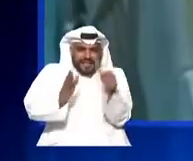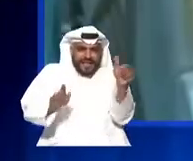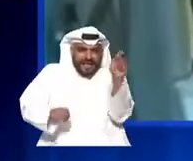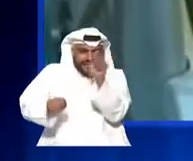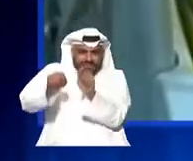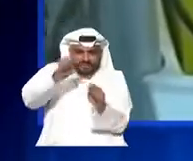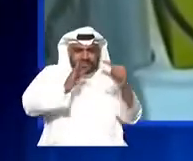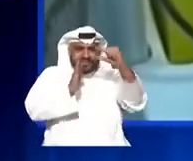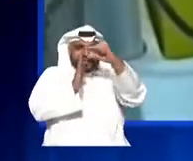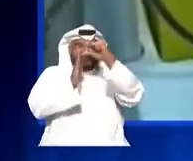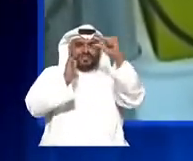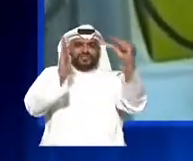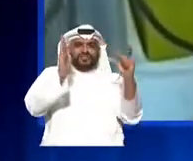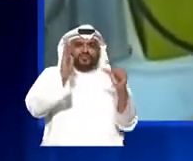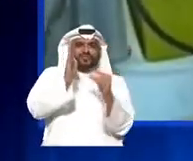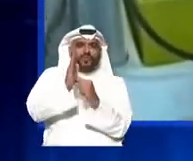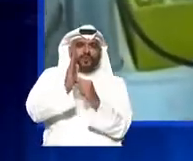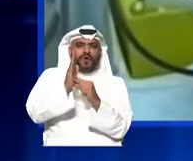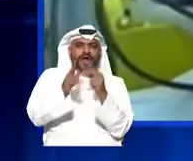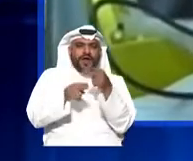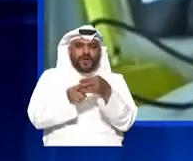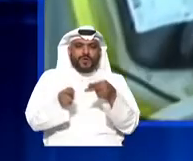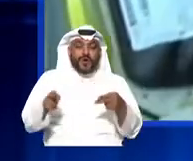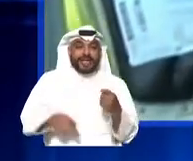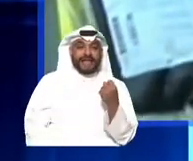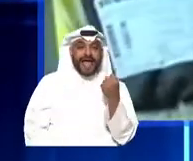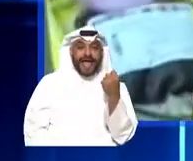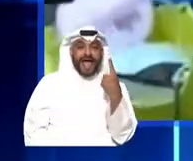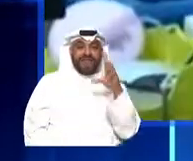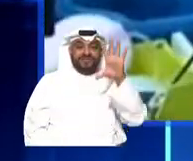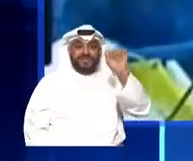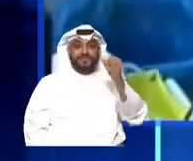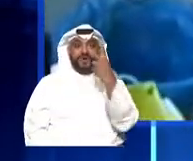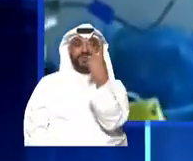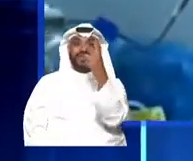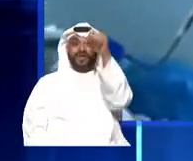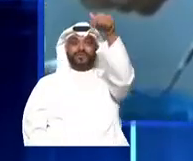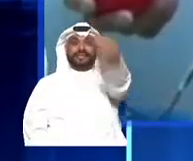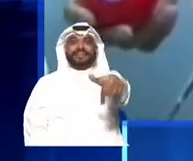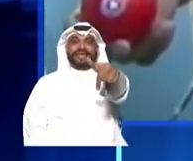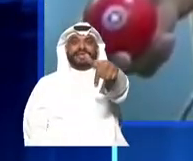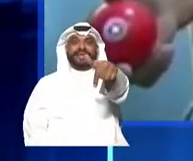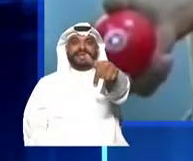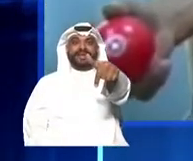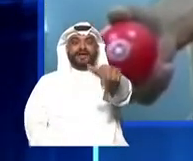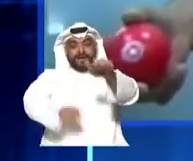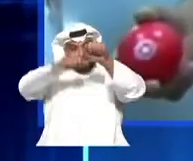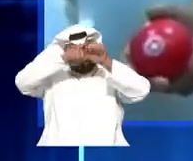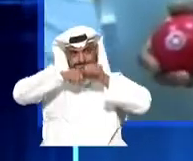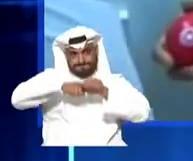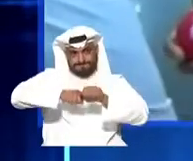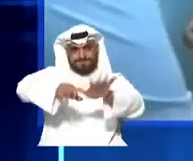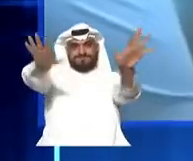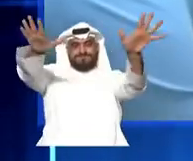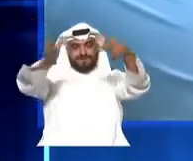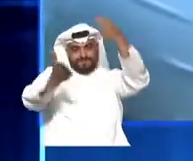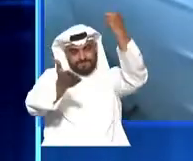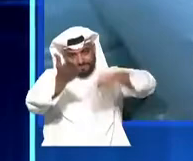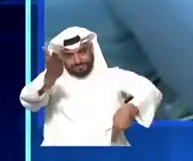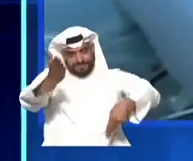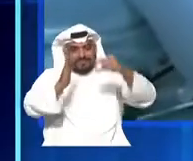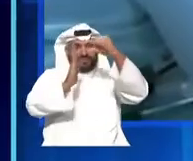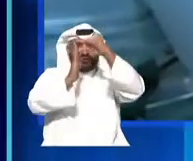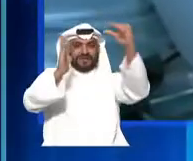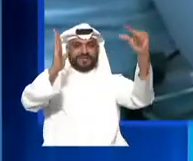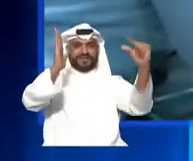في 1962، صدر الدستور في 11/11/1962، يعني من شهر